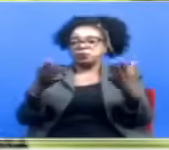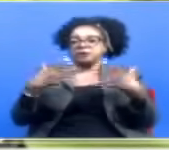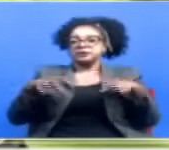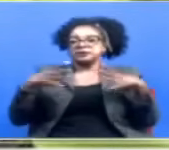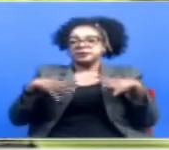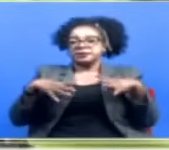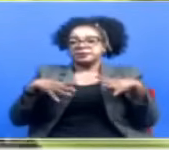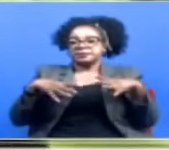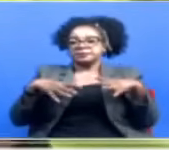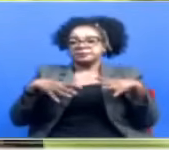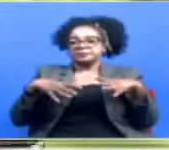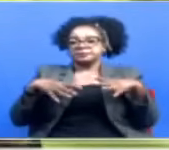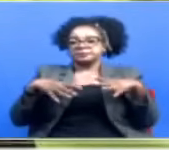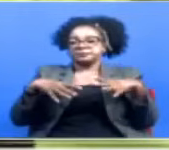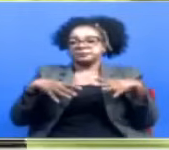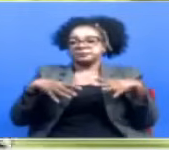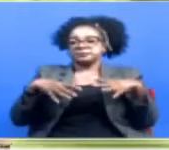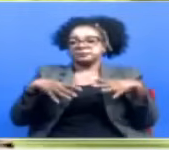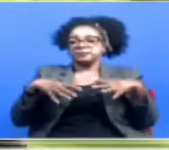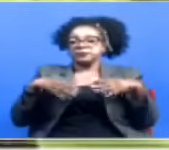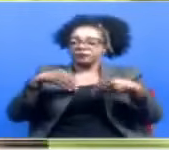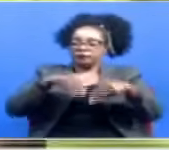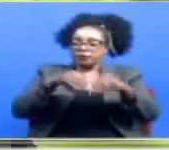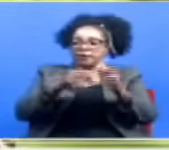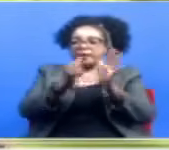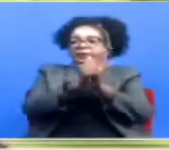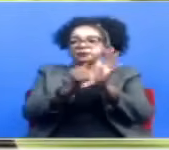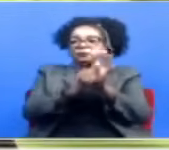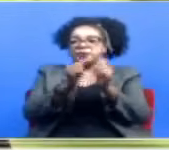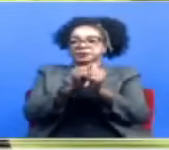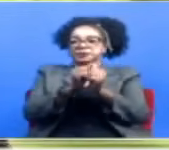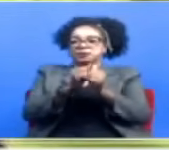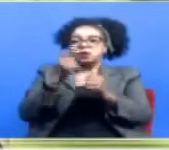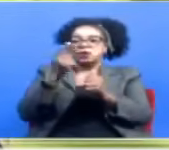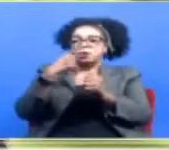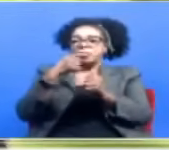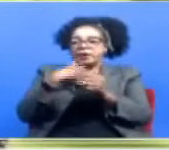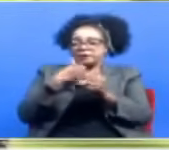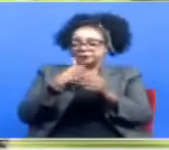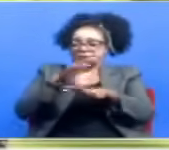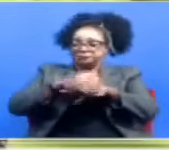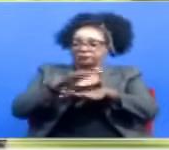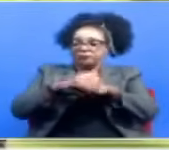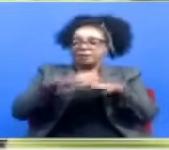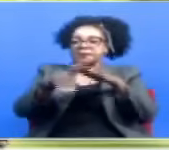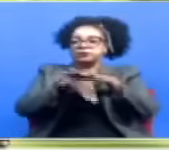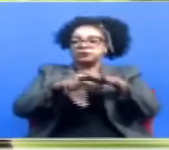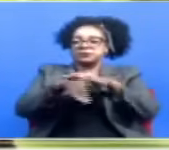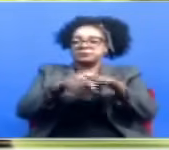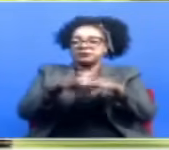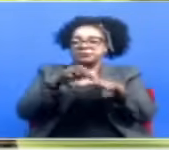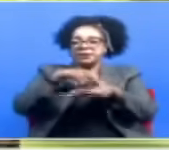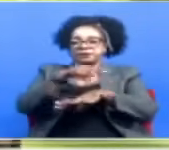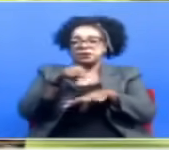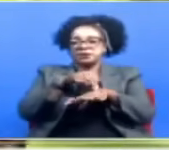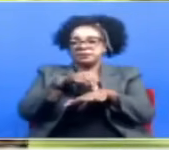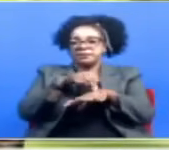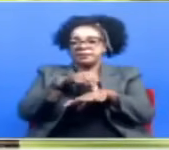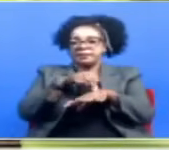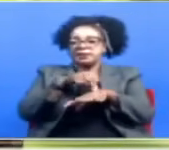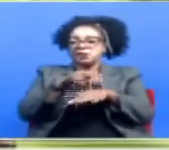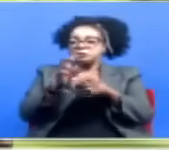citizens as per Article 10 who are approved to have a track record of patriotism and of nationalism and of serving the